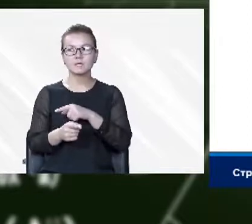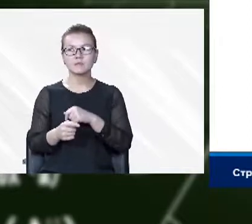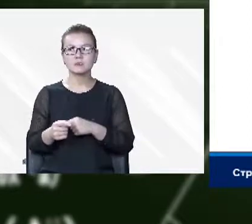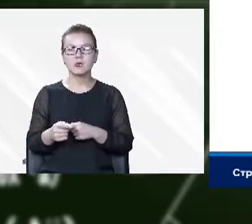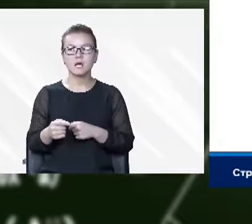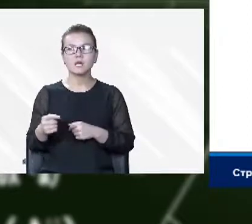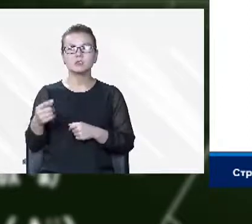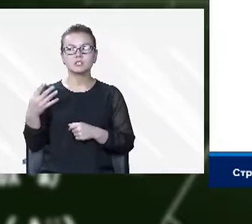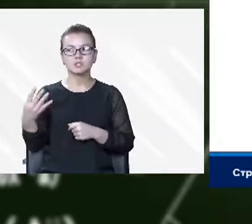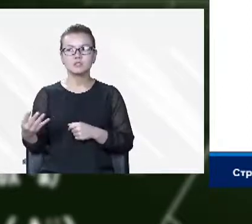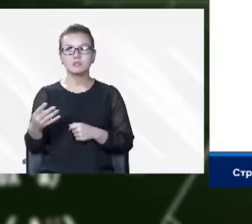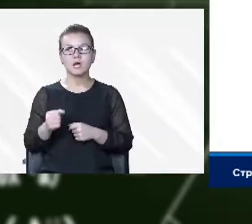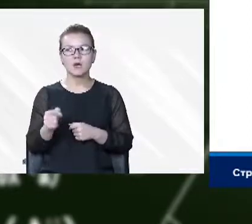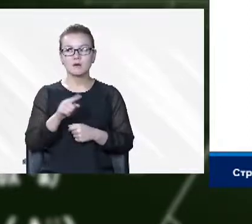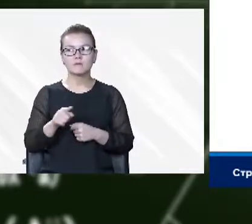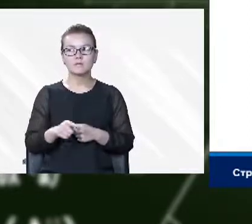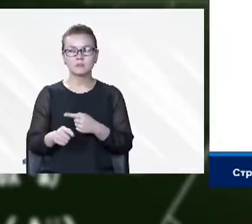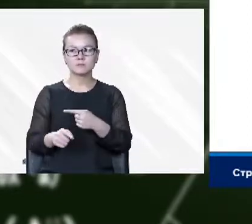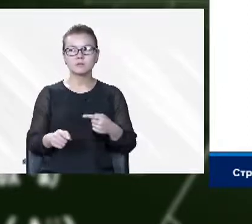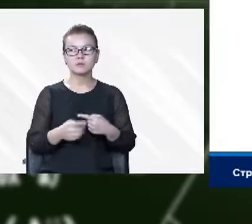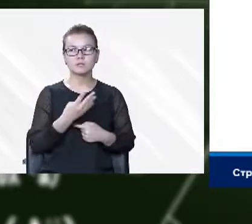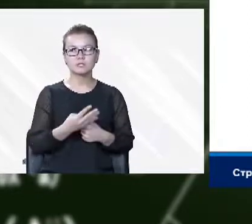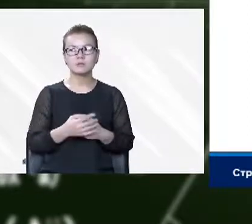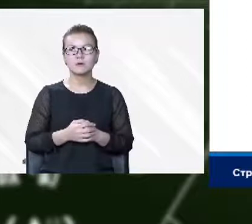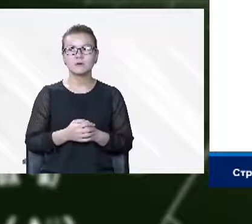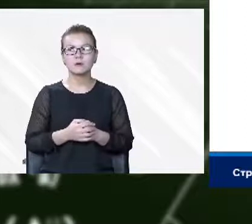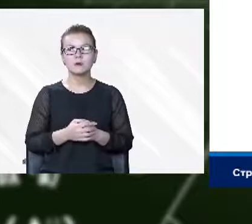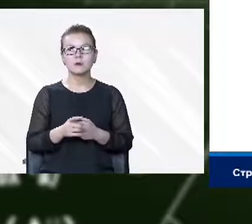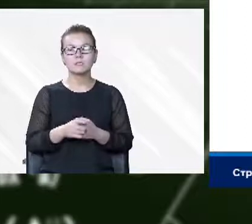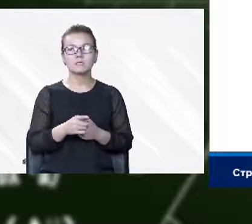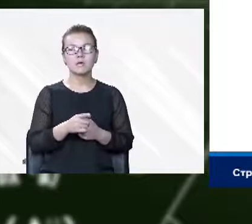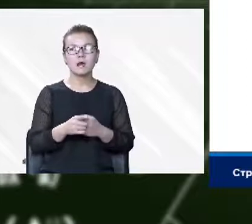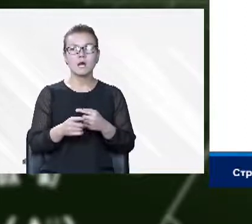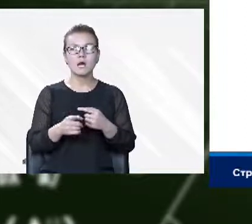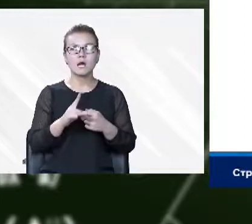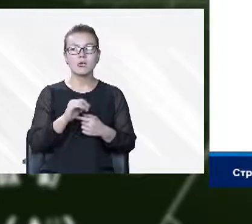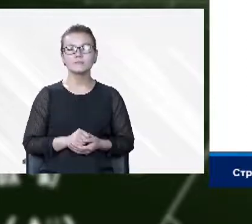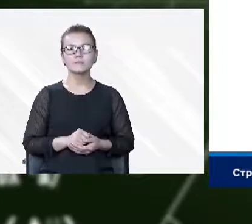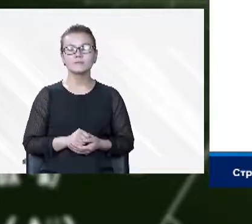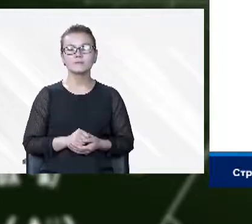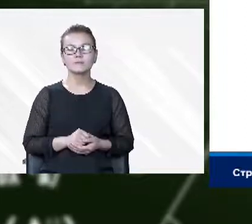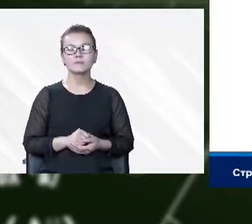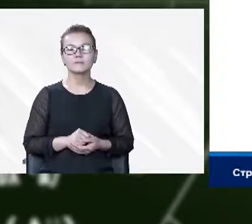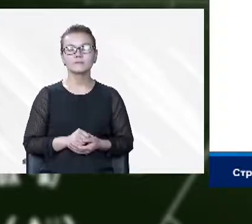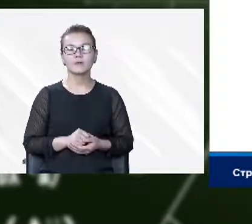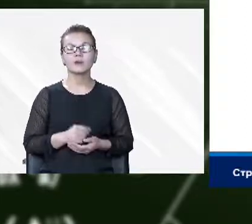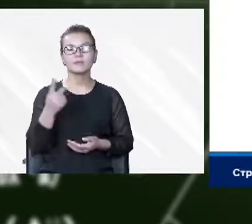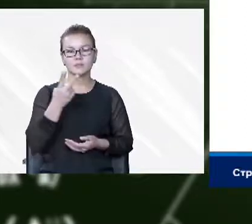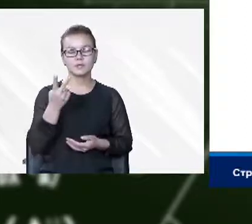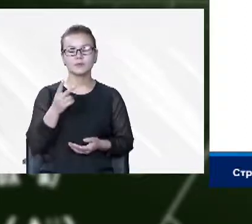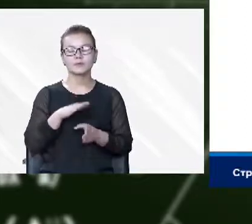произведения суммы 2а и единицы и разности 2а и единицы. Шаг